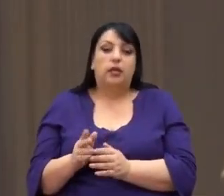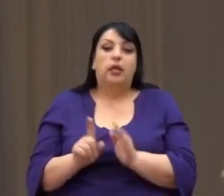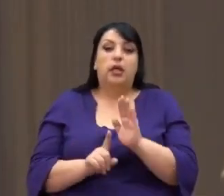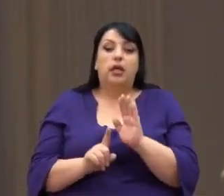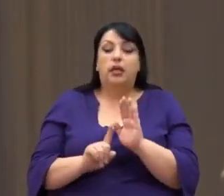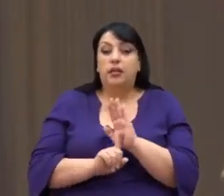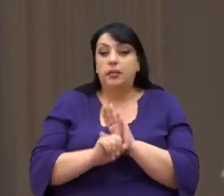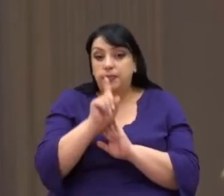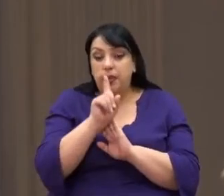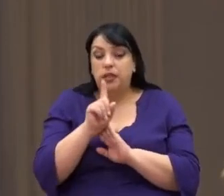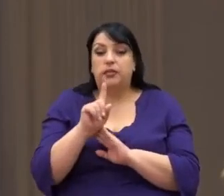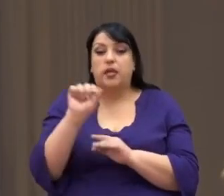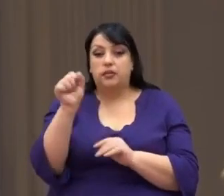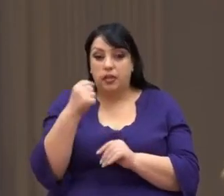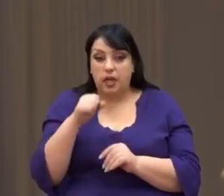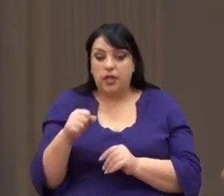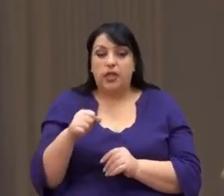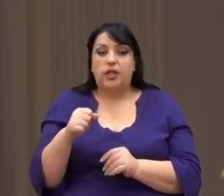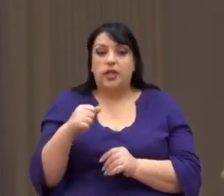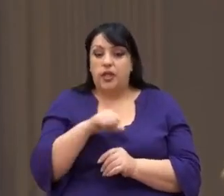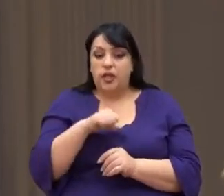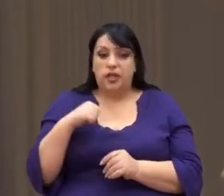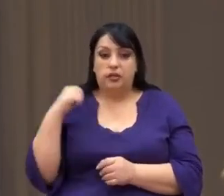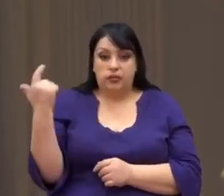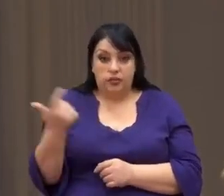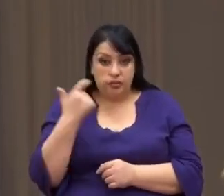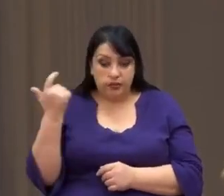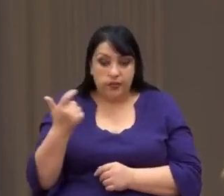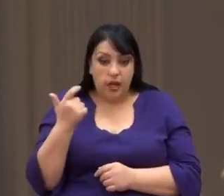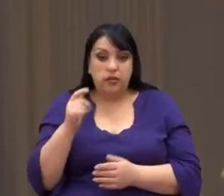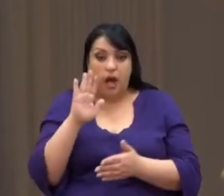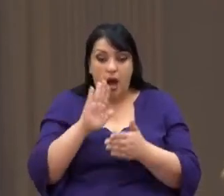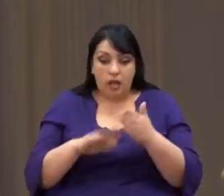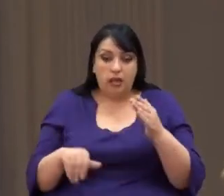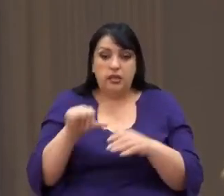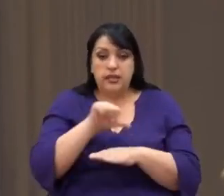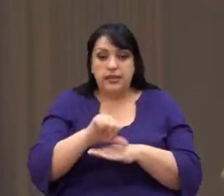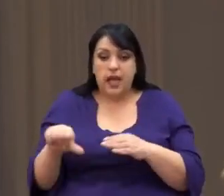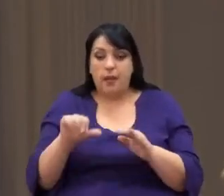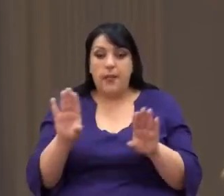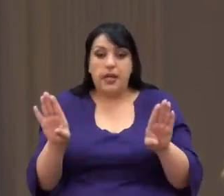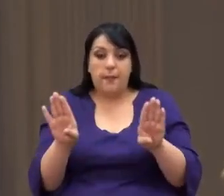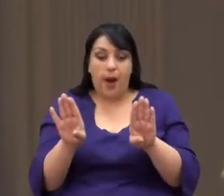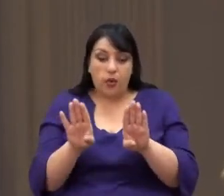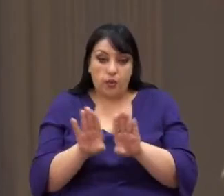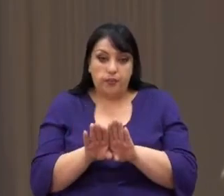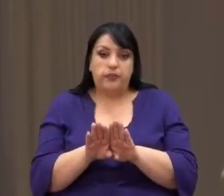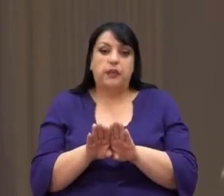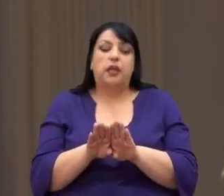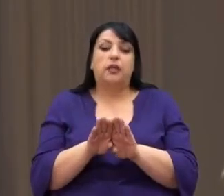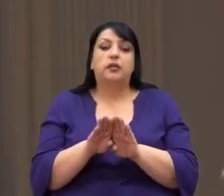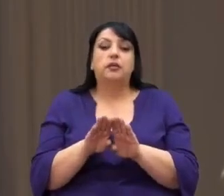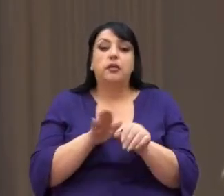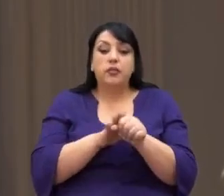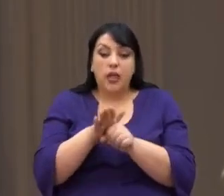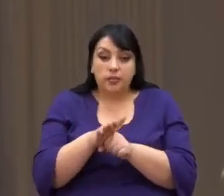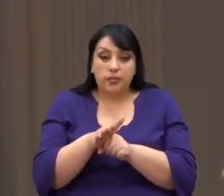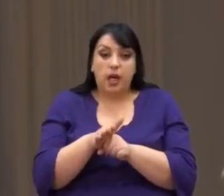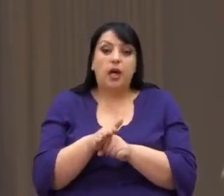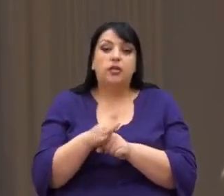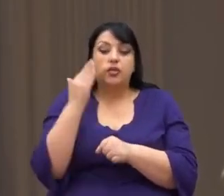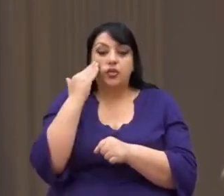Արցախի ժողովրդի ինքնորոշման առանց սահմանափակումների իրականացման վրա, որը բխում է Արցախի